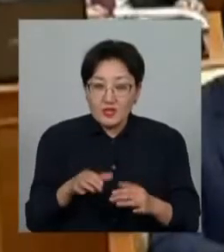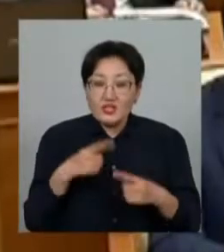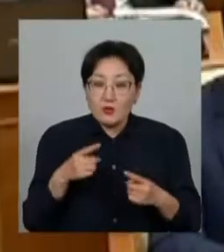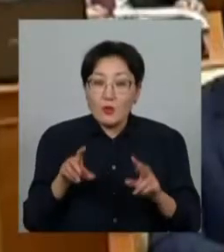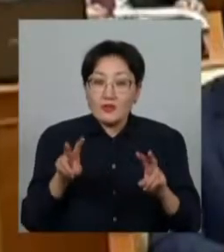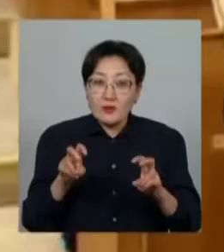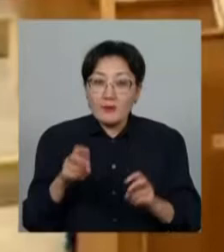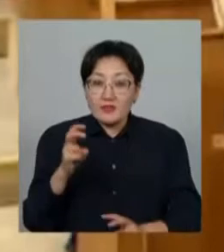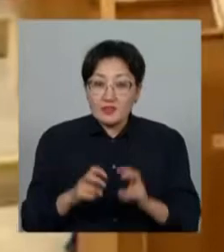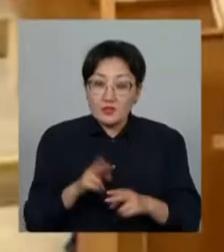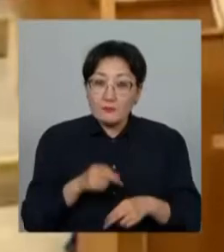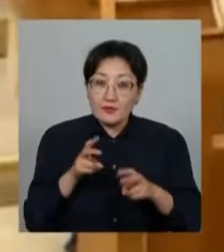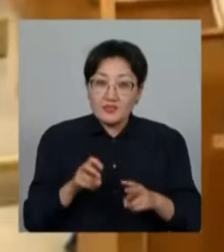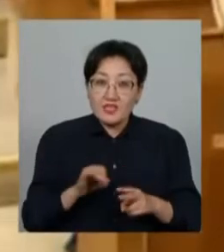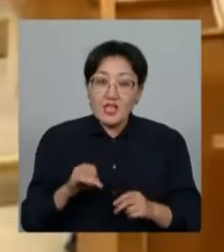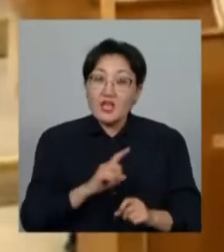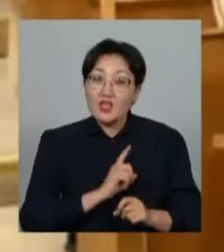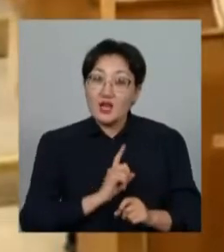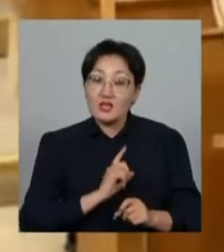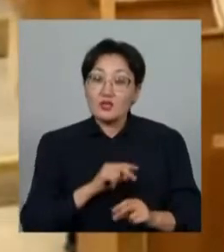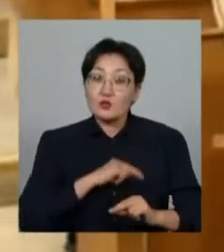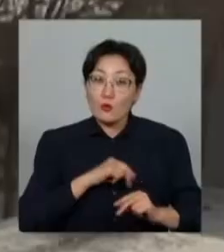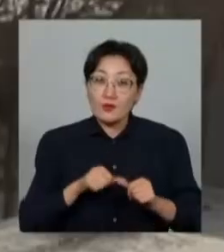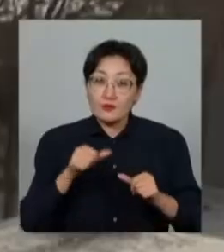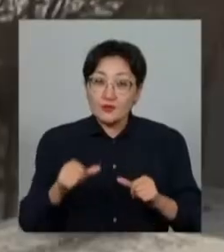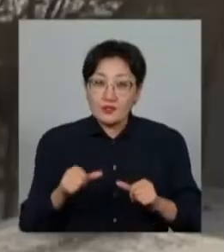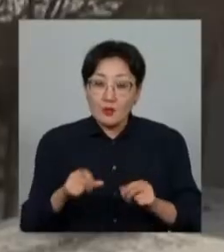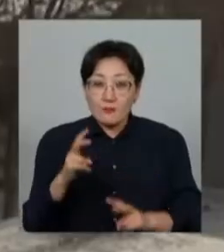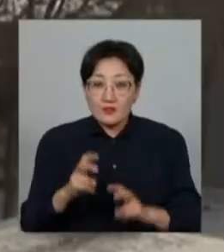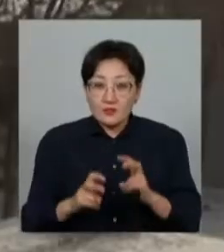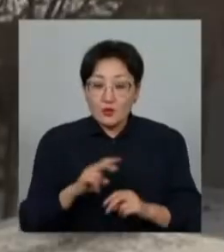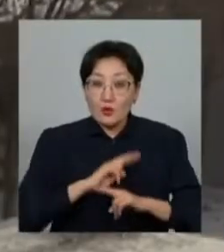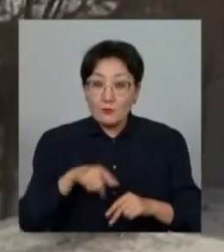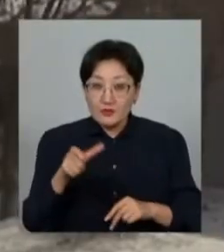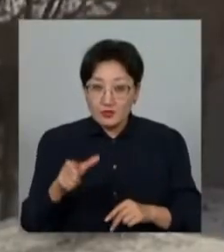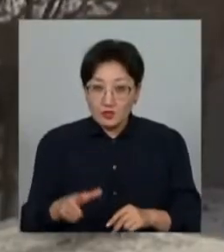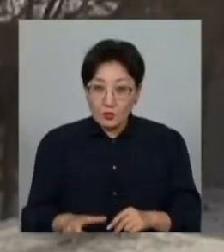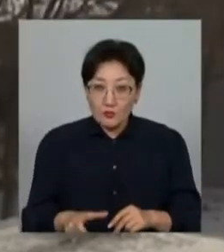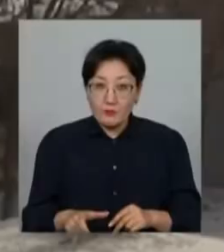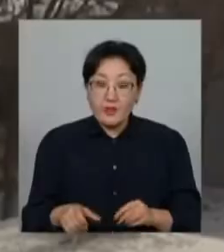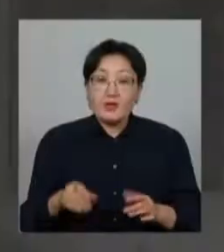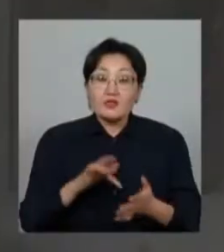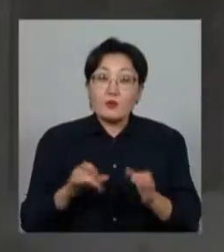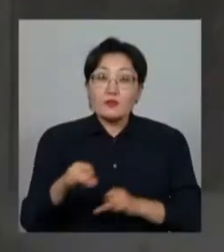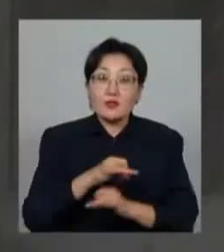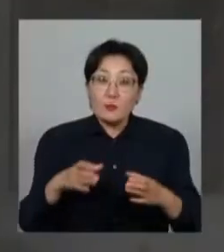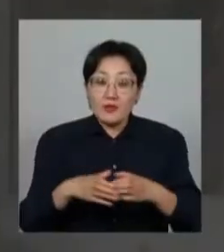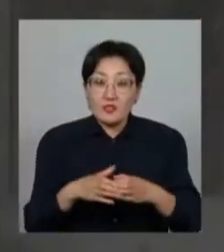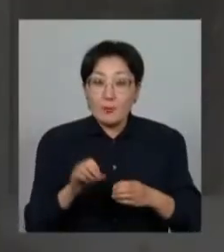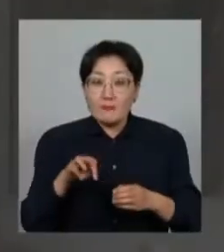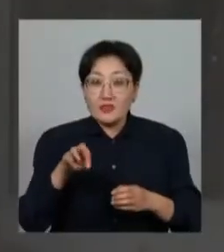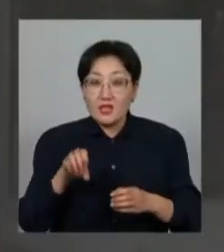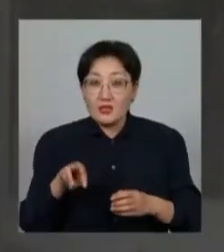тему производственной безопасности и охраны труда, особенно если на предприятиях гибнут люди. В центре обсуждения компания